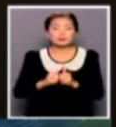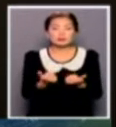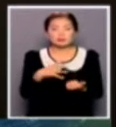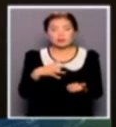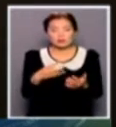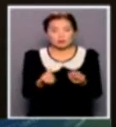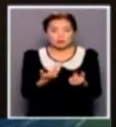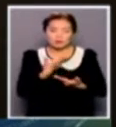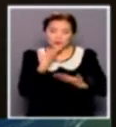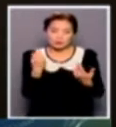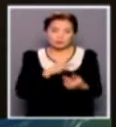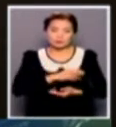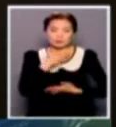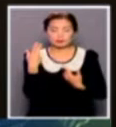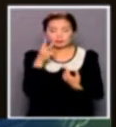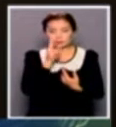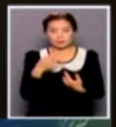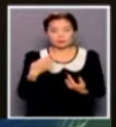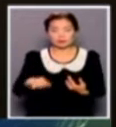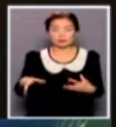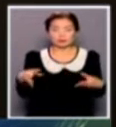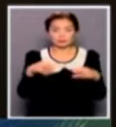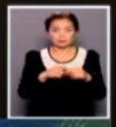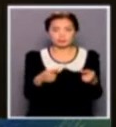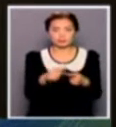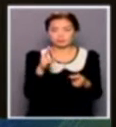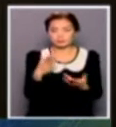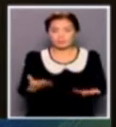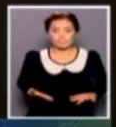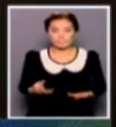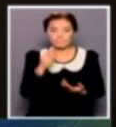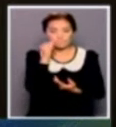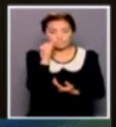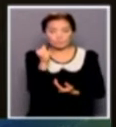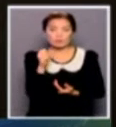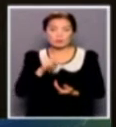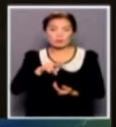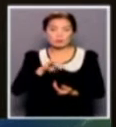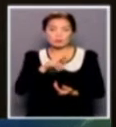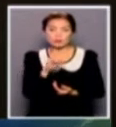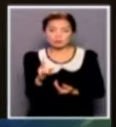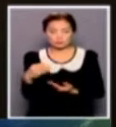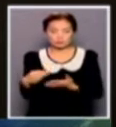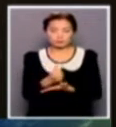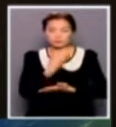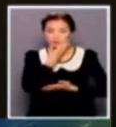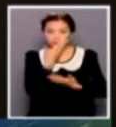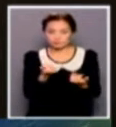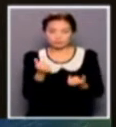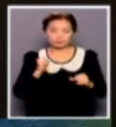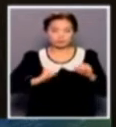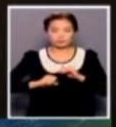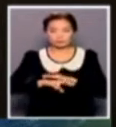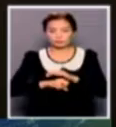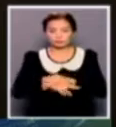стала безработица. Сыну 2 года, мы с ним живем в арендной квартире. Мой бывший муж скрывает свою заработную плату, уклоняется